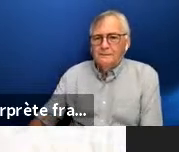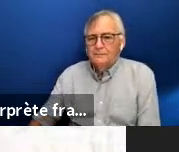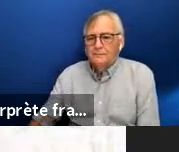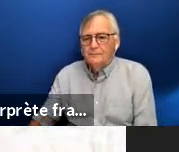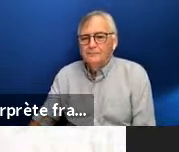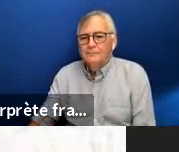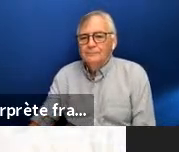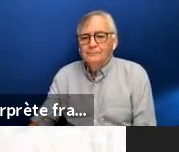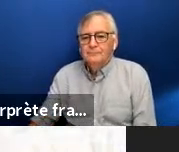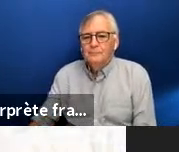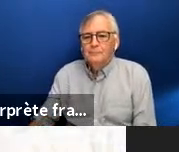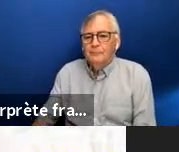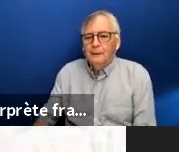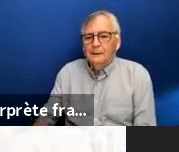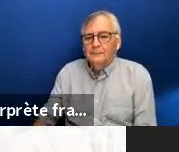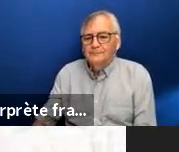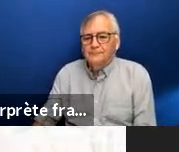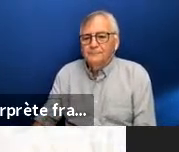part.